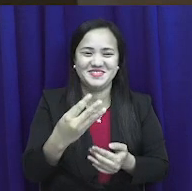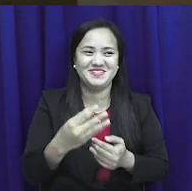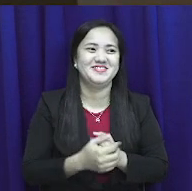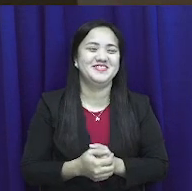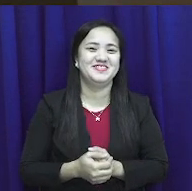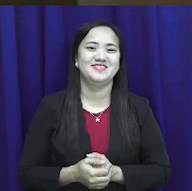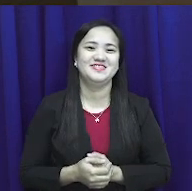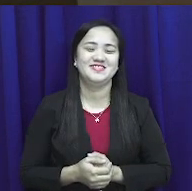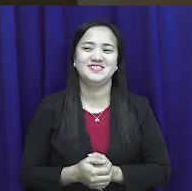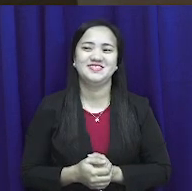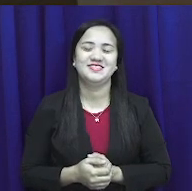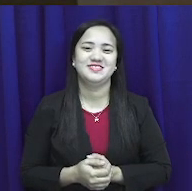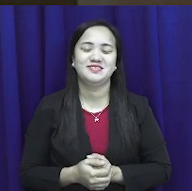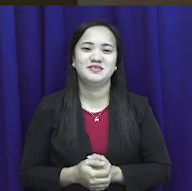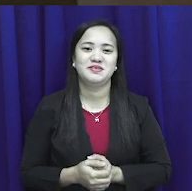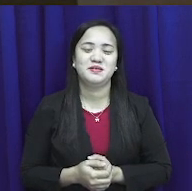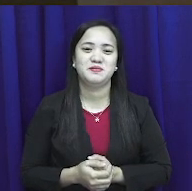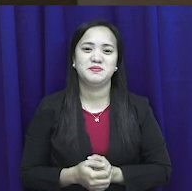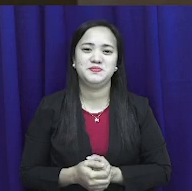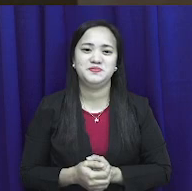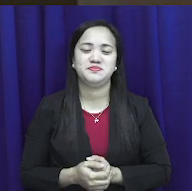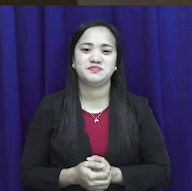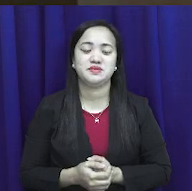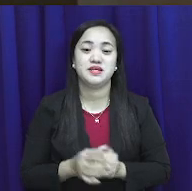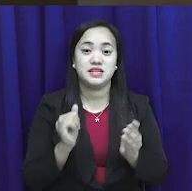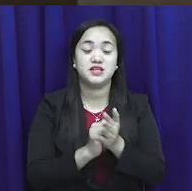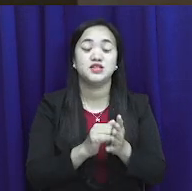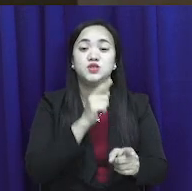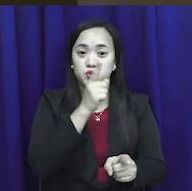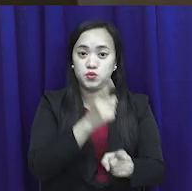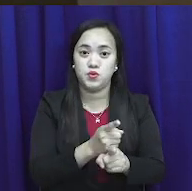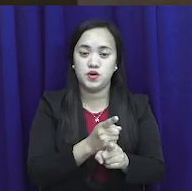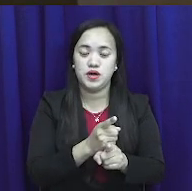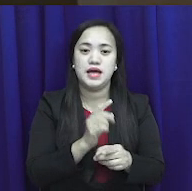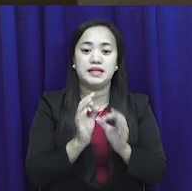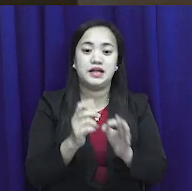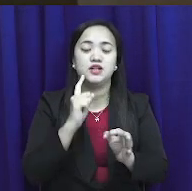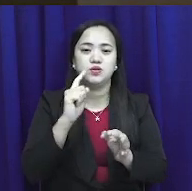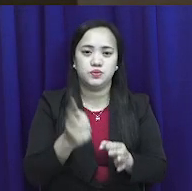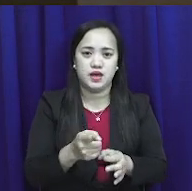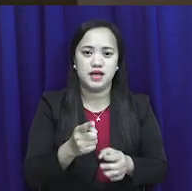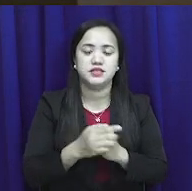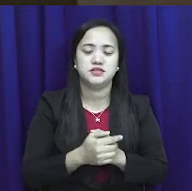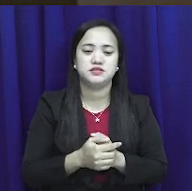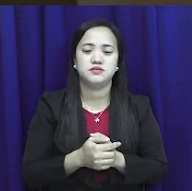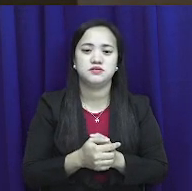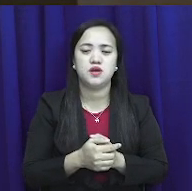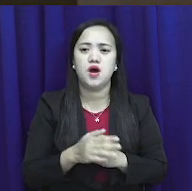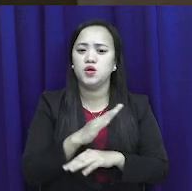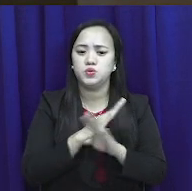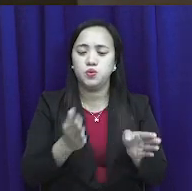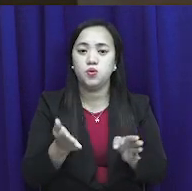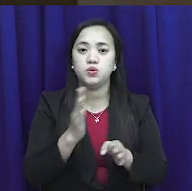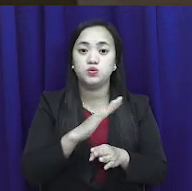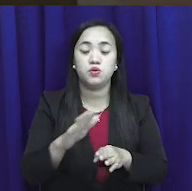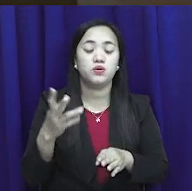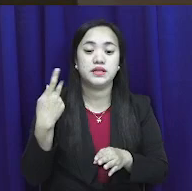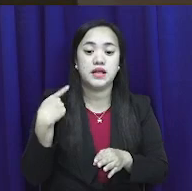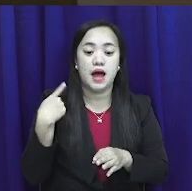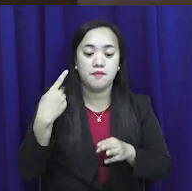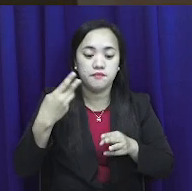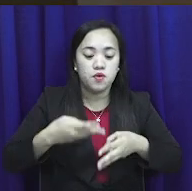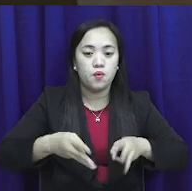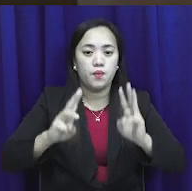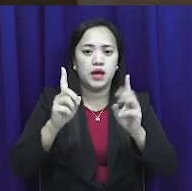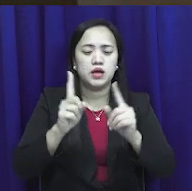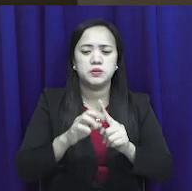ouch hindi sinasabi hindi sinasabi ko lang yun sa amin sa amin yun ha sinasabi ko yun It's my way of